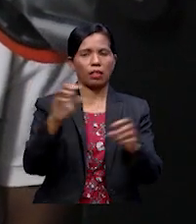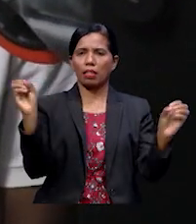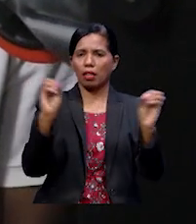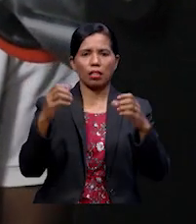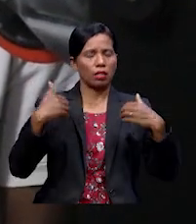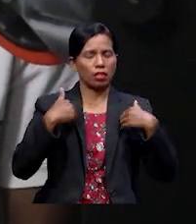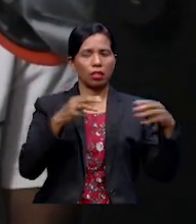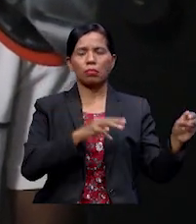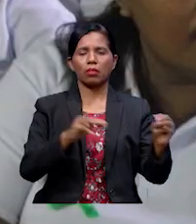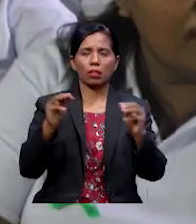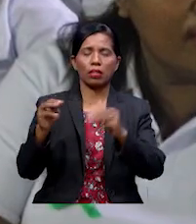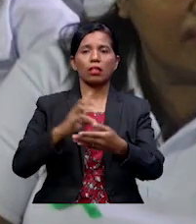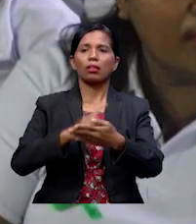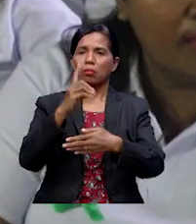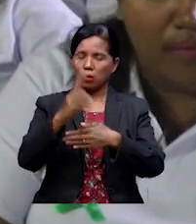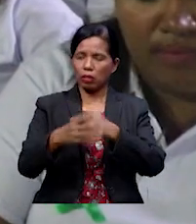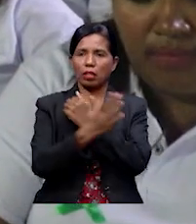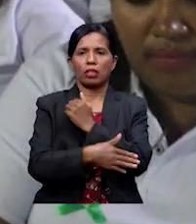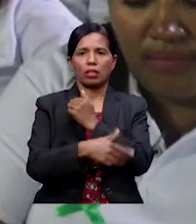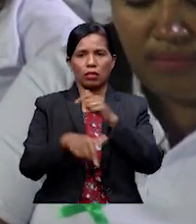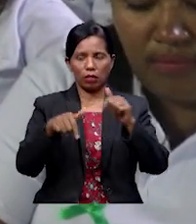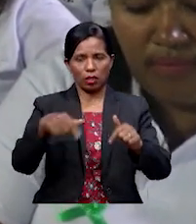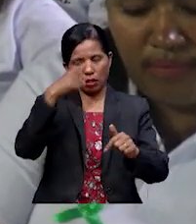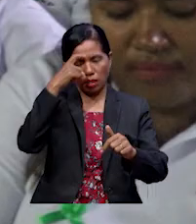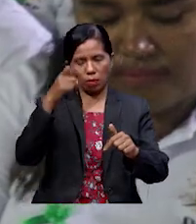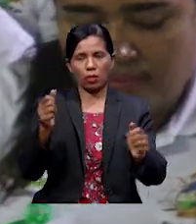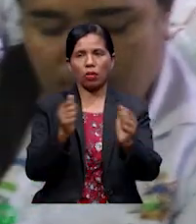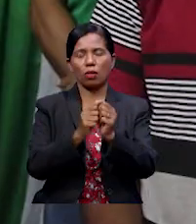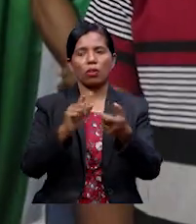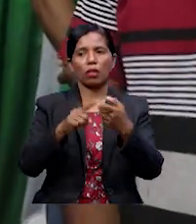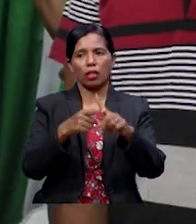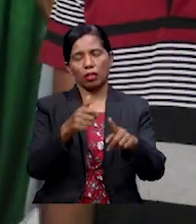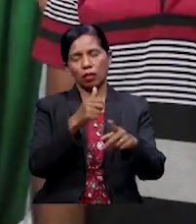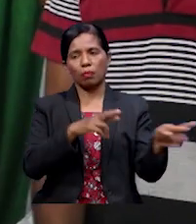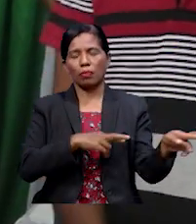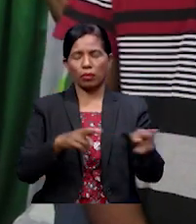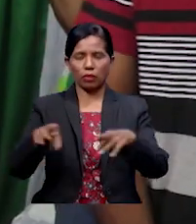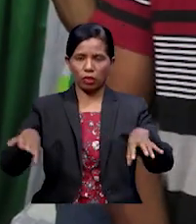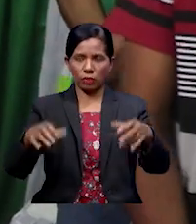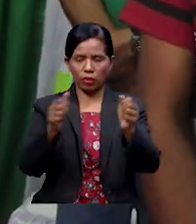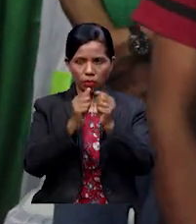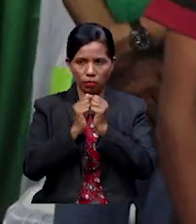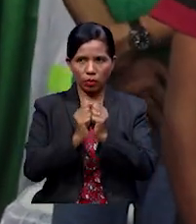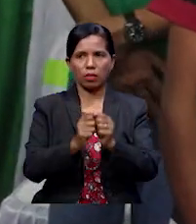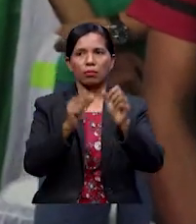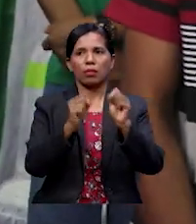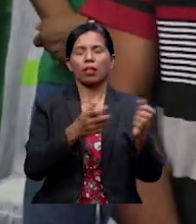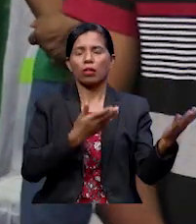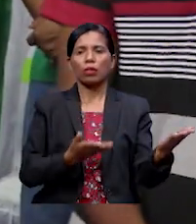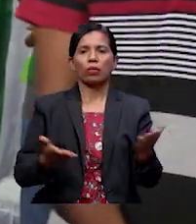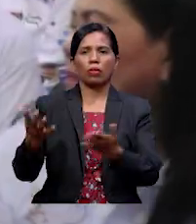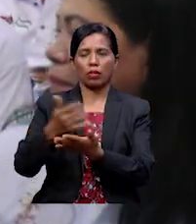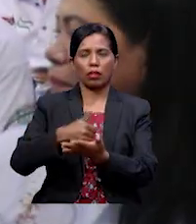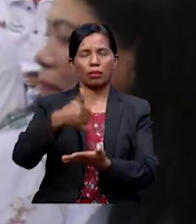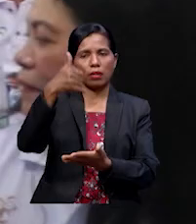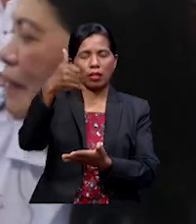mudança ba desenvolvimento railaran, tambane ni ho afiliado selo pronto serviço hamutuk, honune, bele lore vitória ba